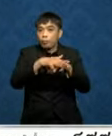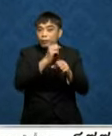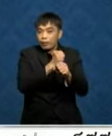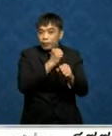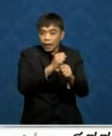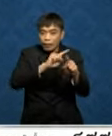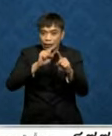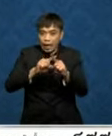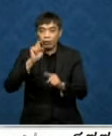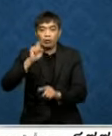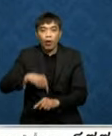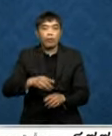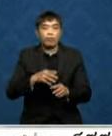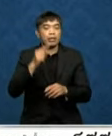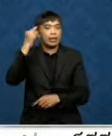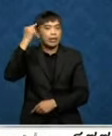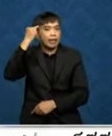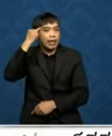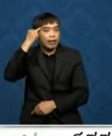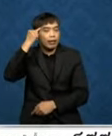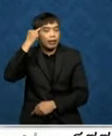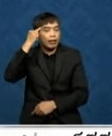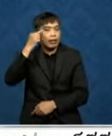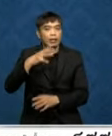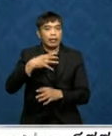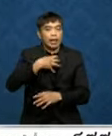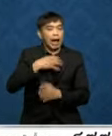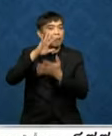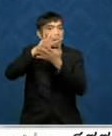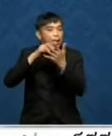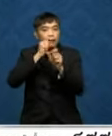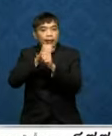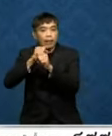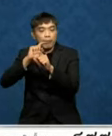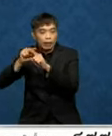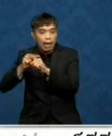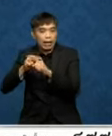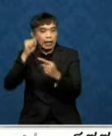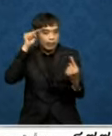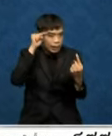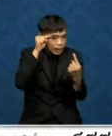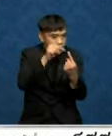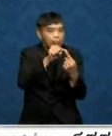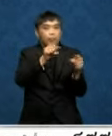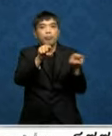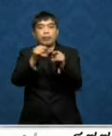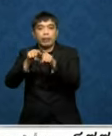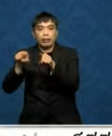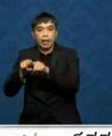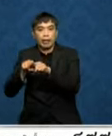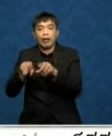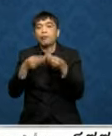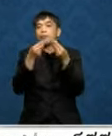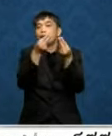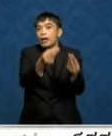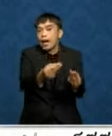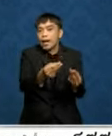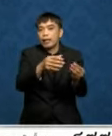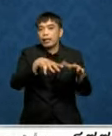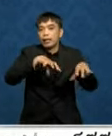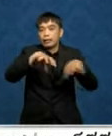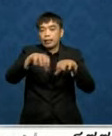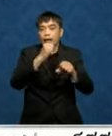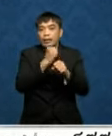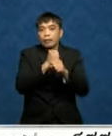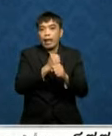ว่าท่านขออำนาจเข้ามานี่เพื่อมาบริหารประเทศไม่ใช่มาหาผลประโยชน์ด้วยต้องทำเพื่อประชาชนจริงๆ